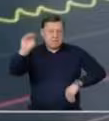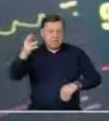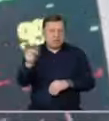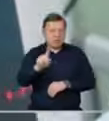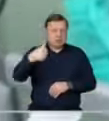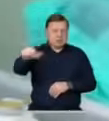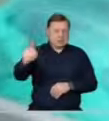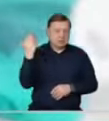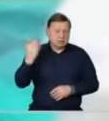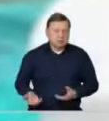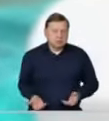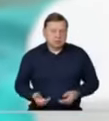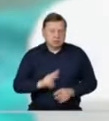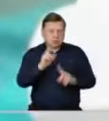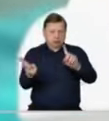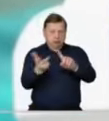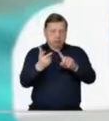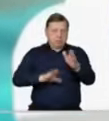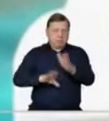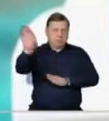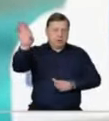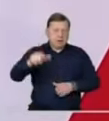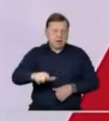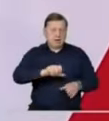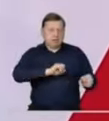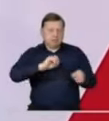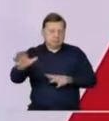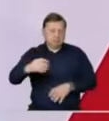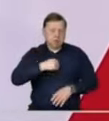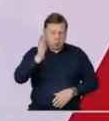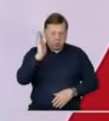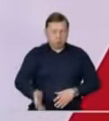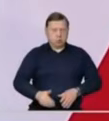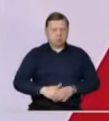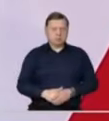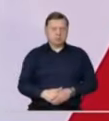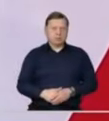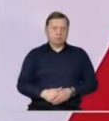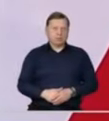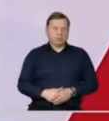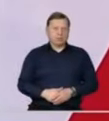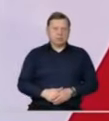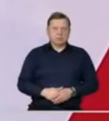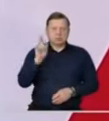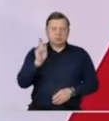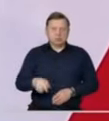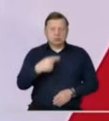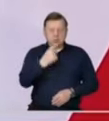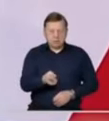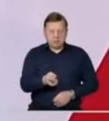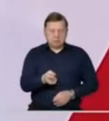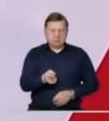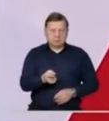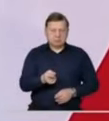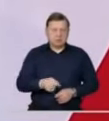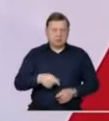przed tygodniem. Trzecia fala pandemii już jest w Polsce i trzeba sobie wyraźnie powiedzieć, że to